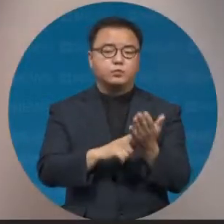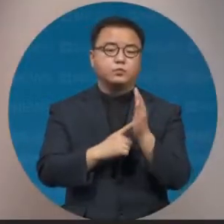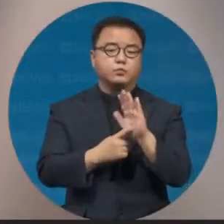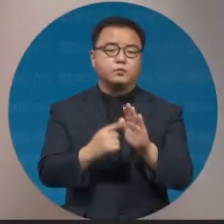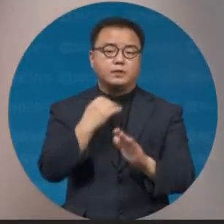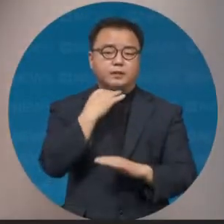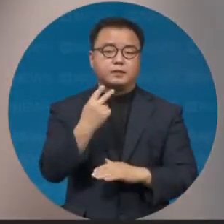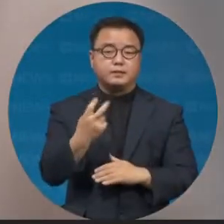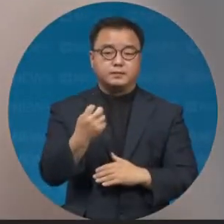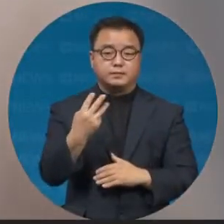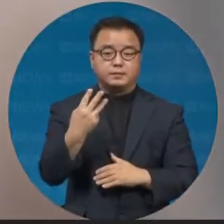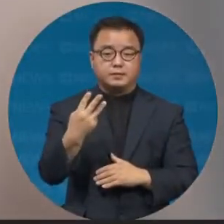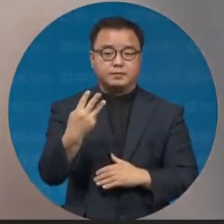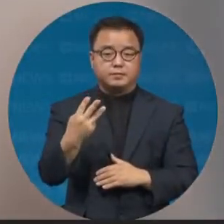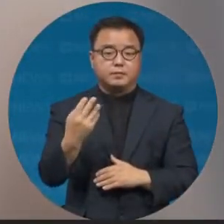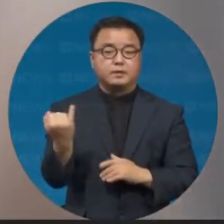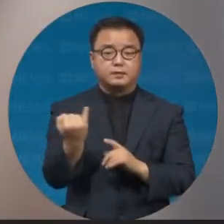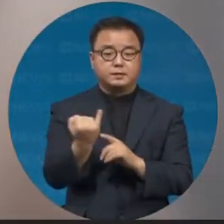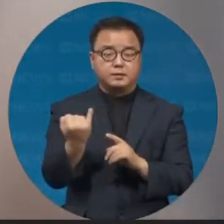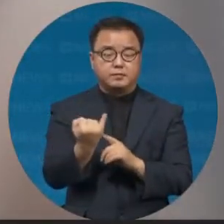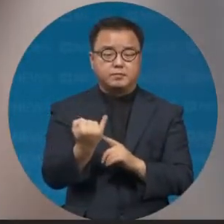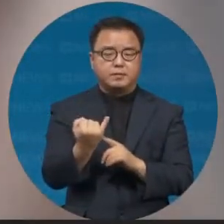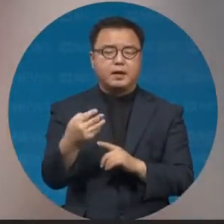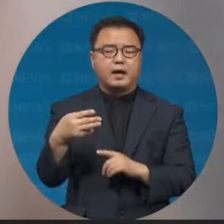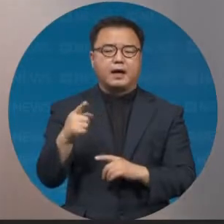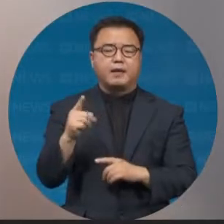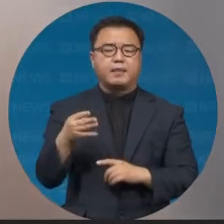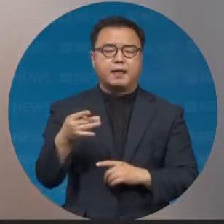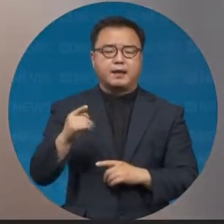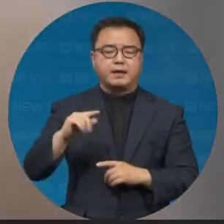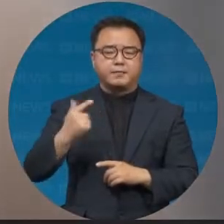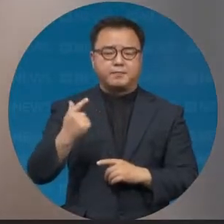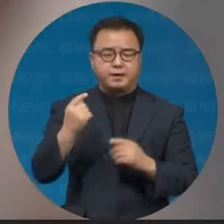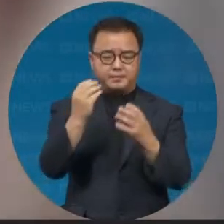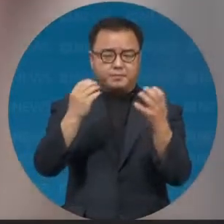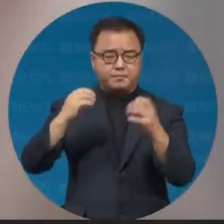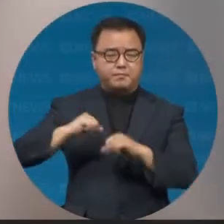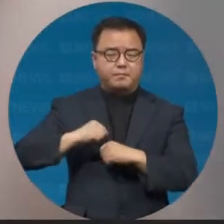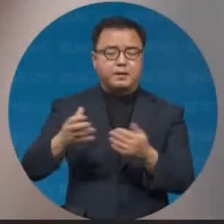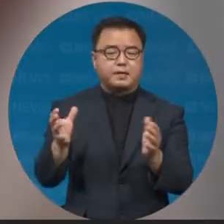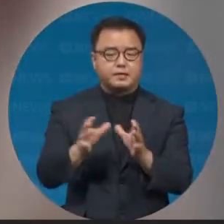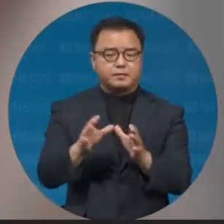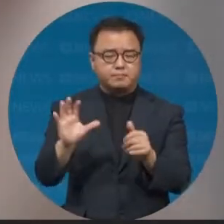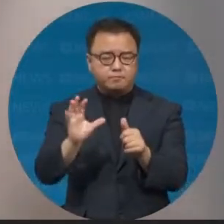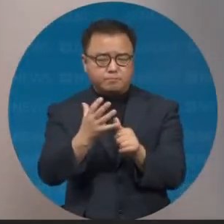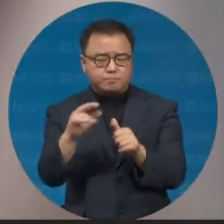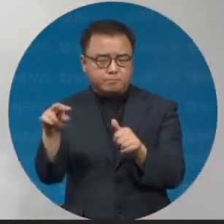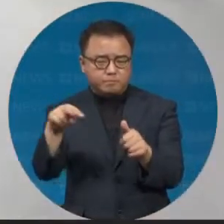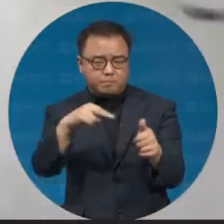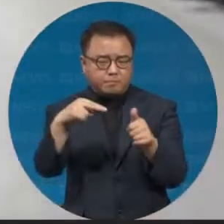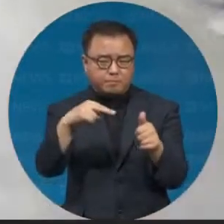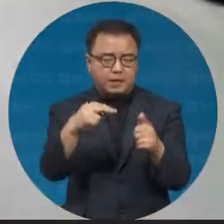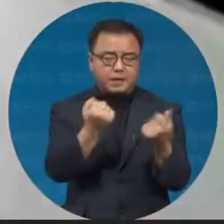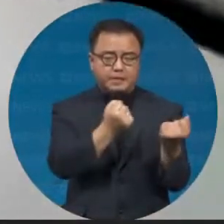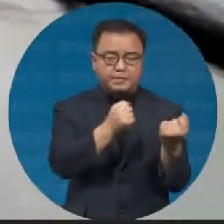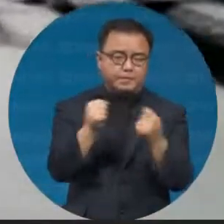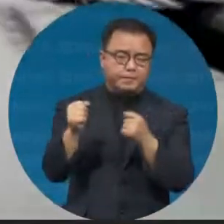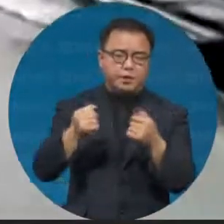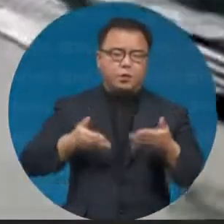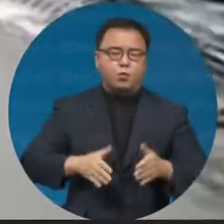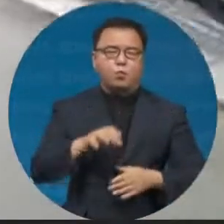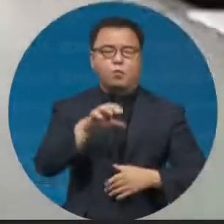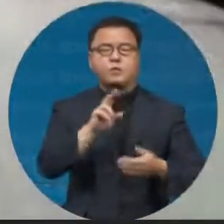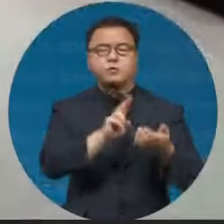23세의 파슈타나 두라니 씨는 탈레반의 레이더망을 피해 고향인 아프간 칸다하르에 숨어 있는데요.